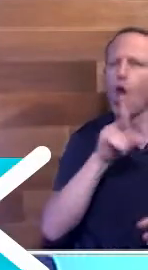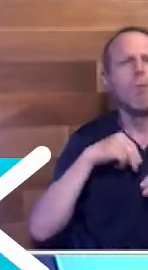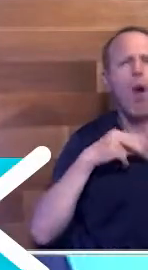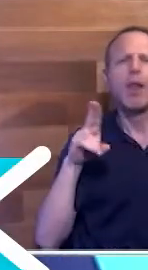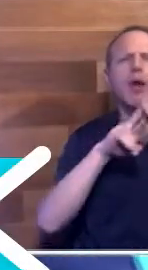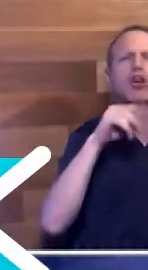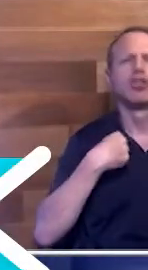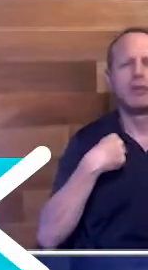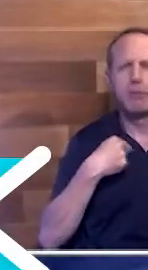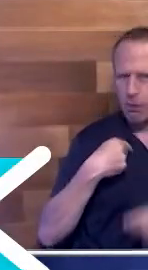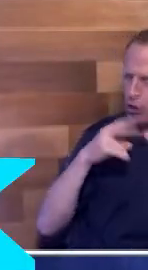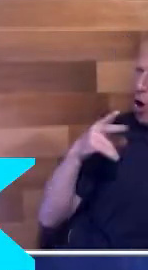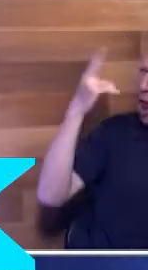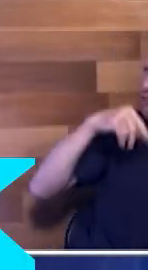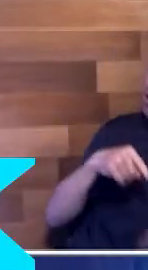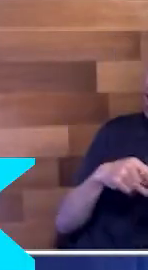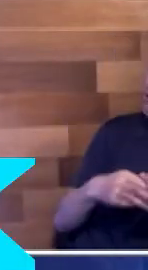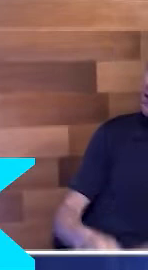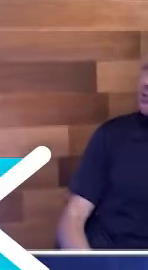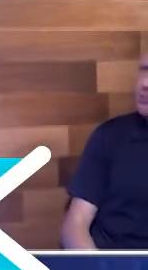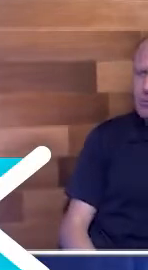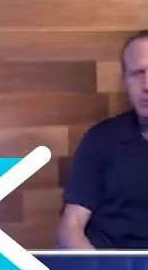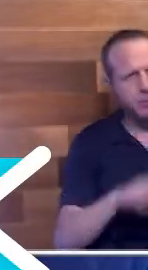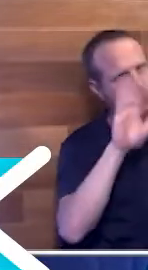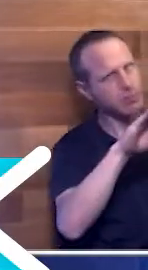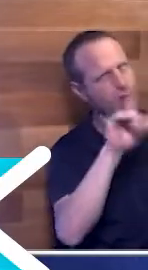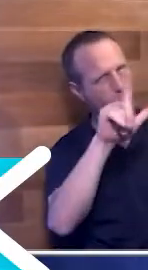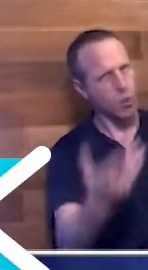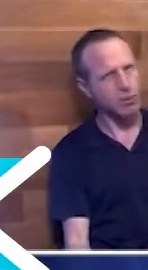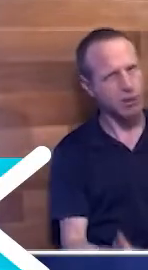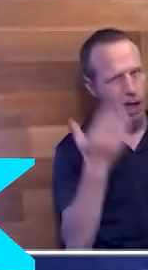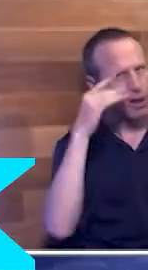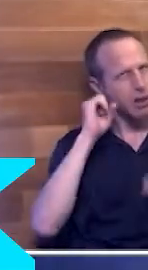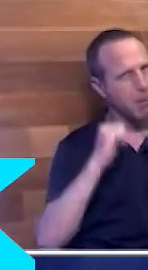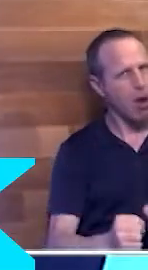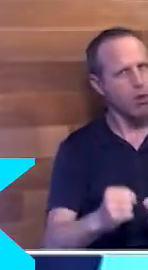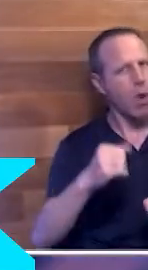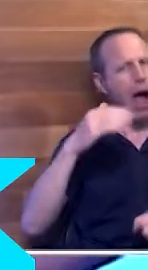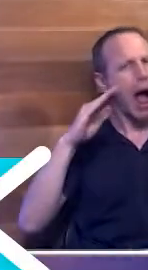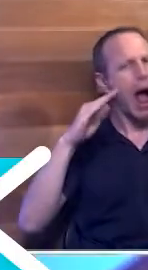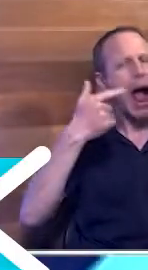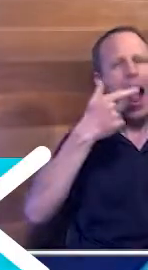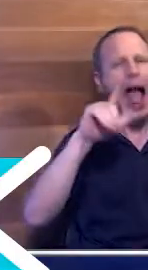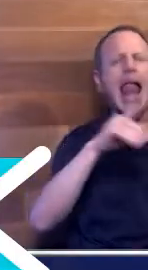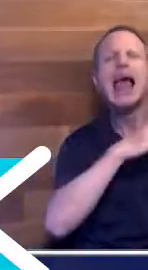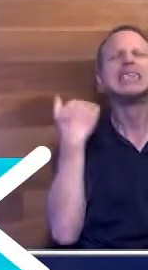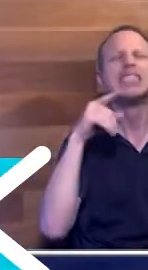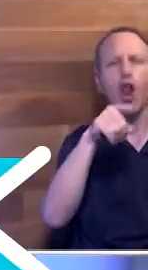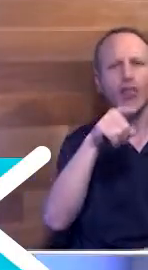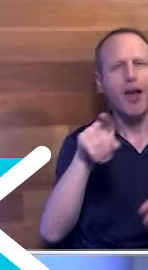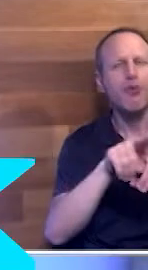איתי. אני יכולה להבין למה. בונה, לוסי, הייתי בטוח שגל כבר חיסל אותך כמו שהוא חיסל את הדמוקרטיה,